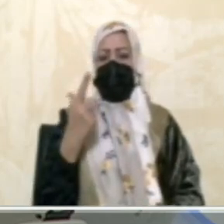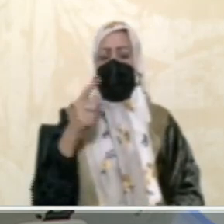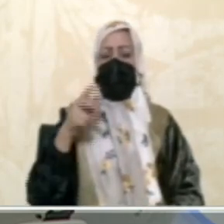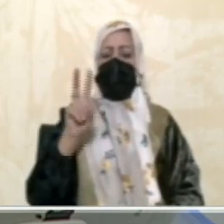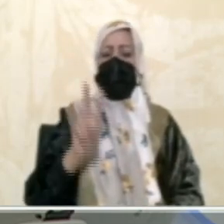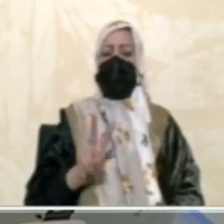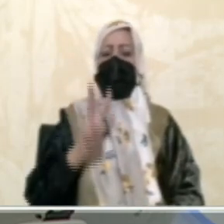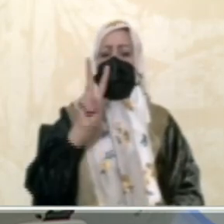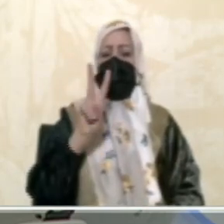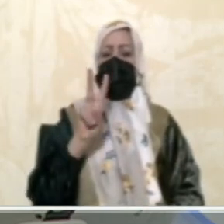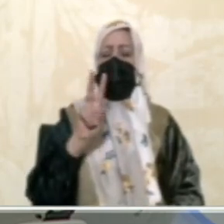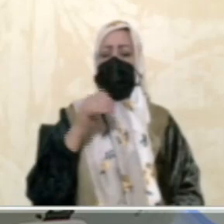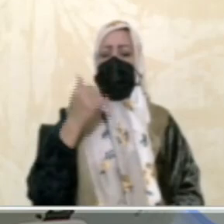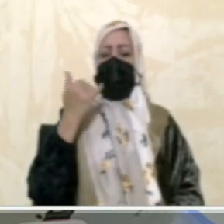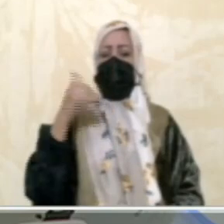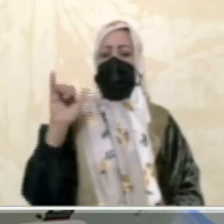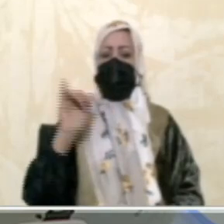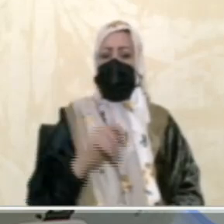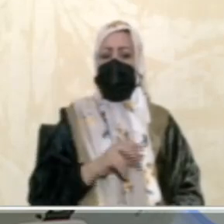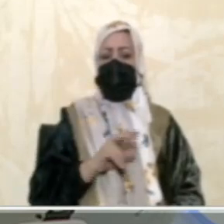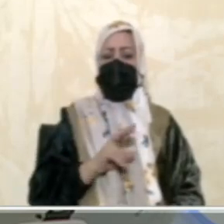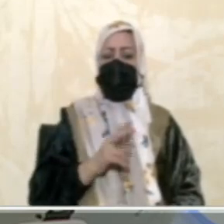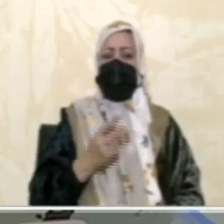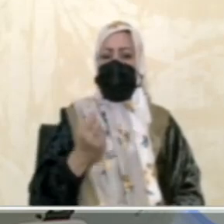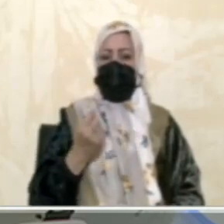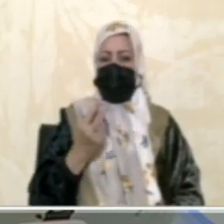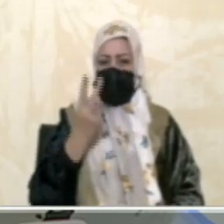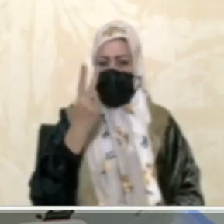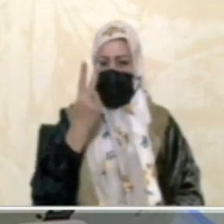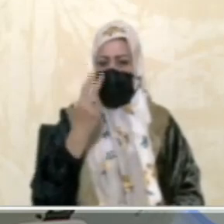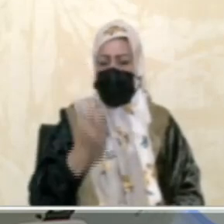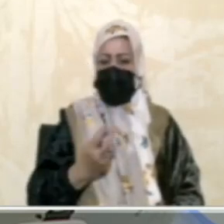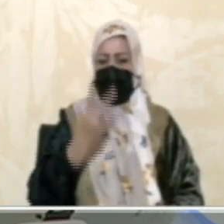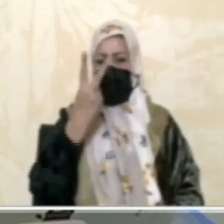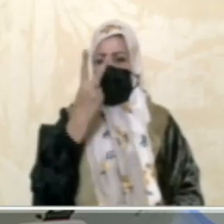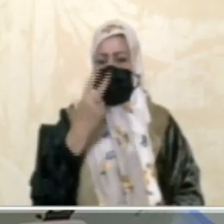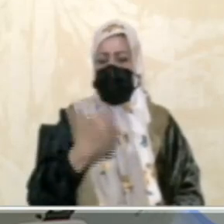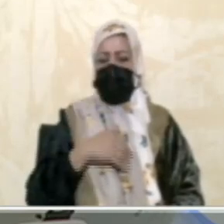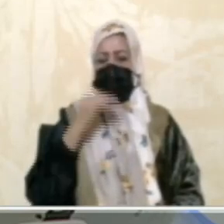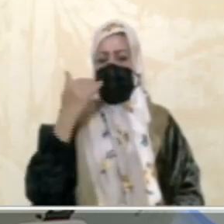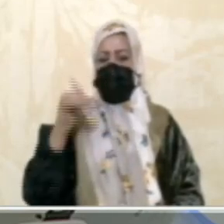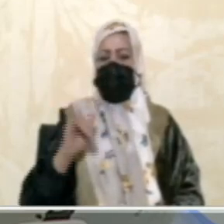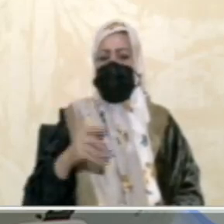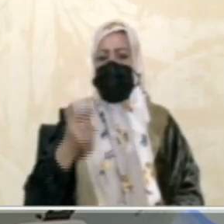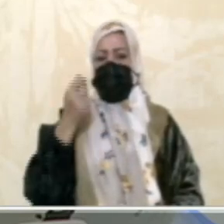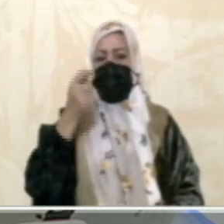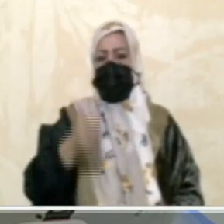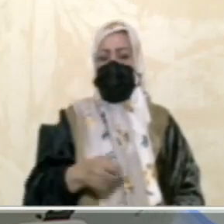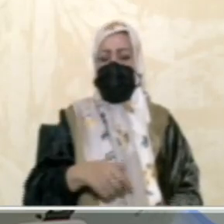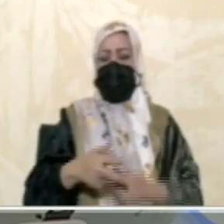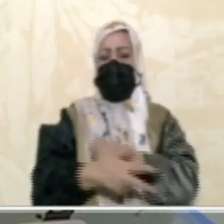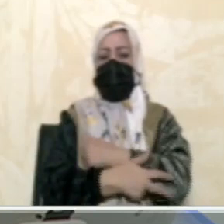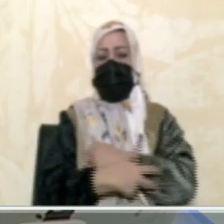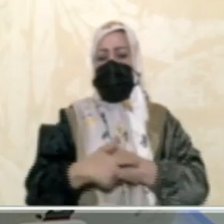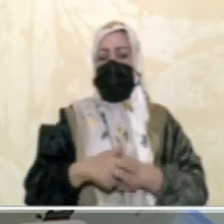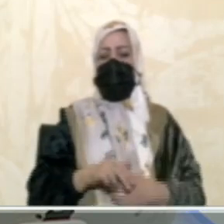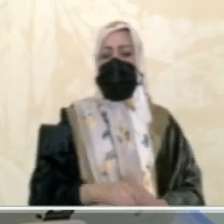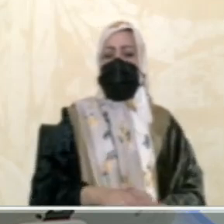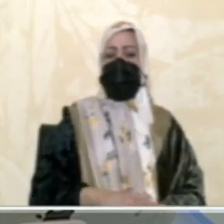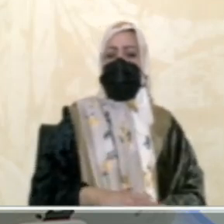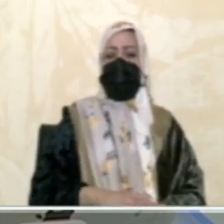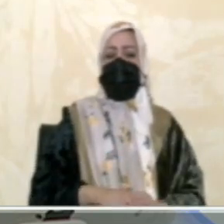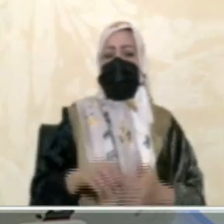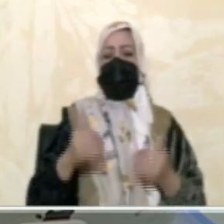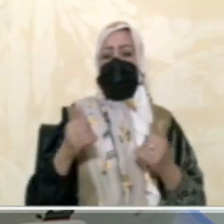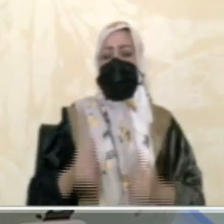اشكال ولا غبار في هذا الامر وانا اقول هنا كلمه هؤلاء اليوم ابدا من هيئه الاوقاف اللي كل يوم تنزلنا